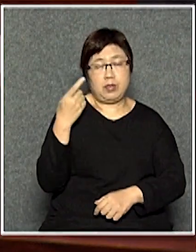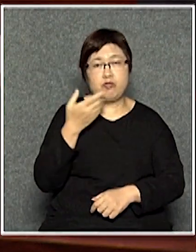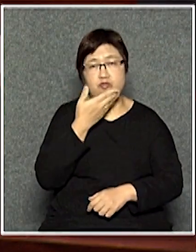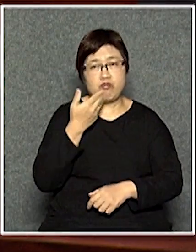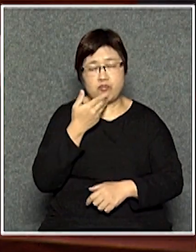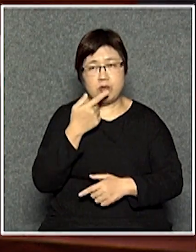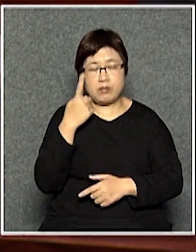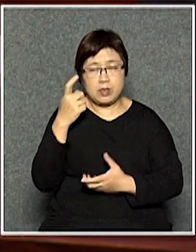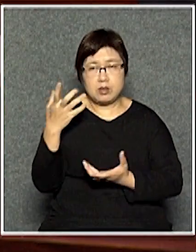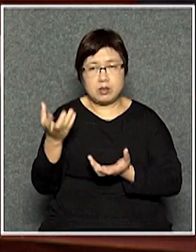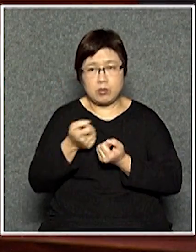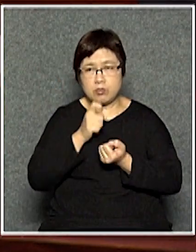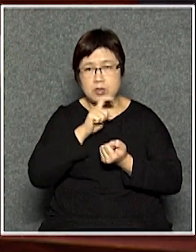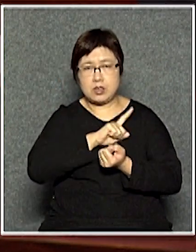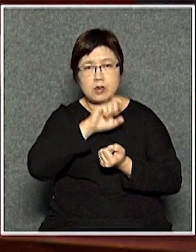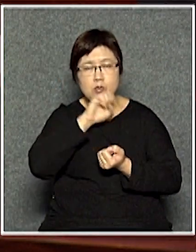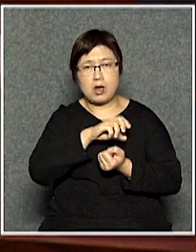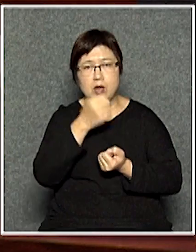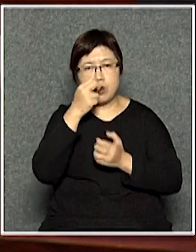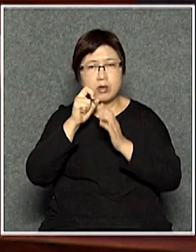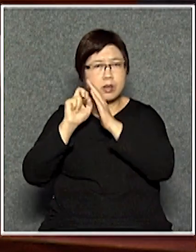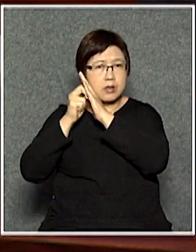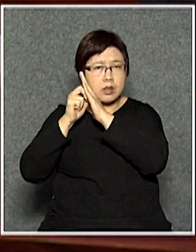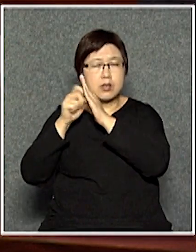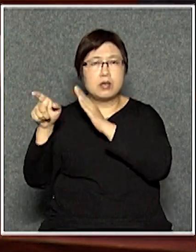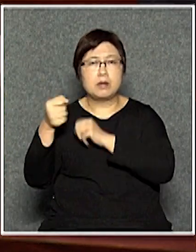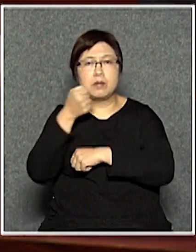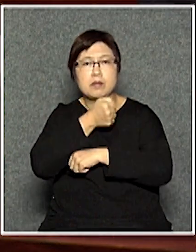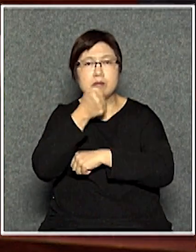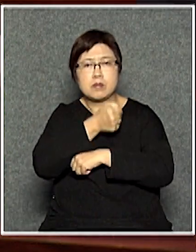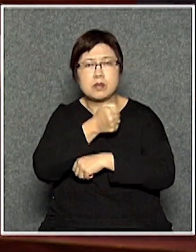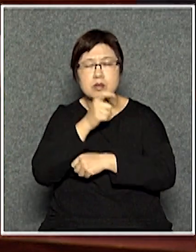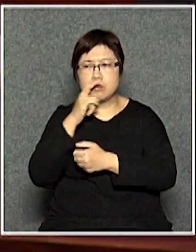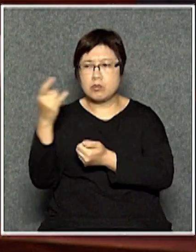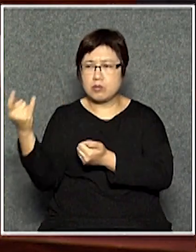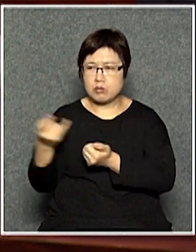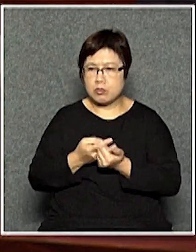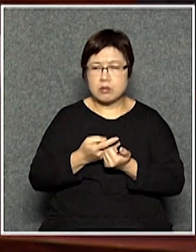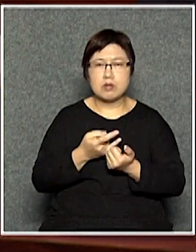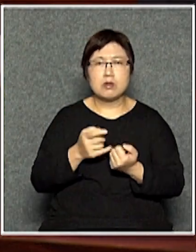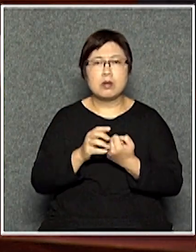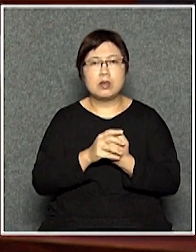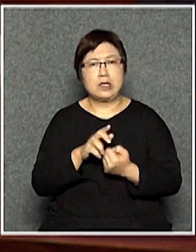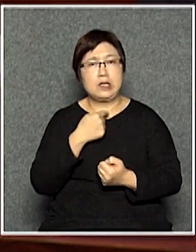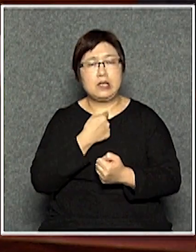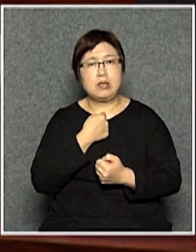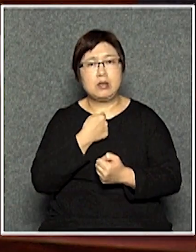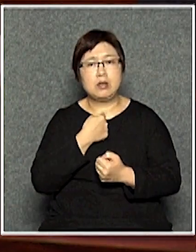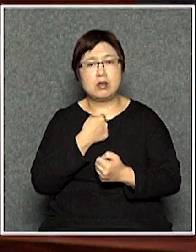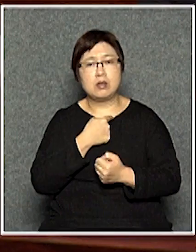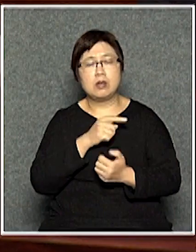個自稱為港台以事論事的記者傳個短信給我，要求呢是